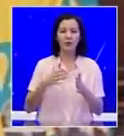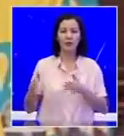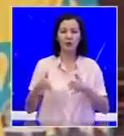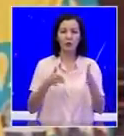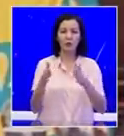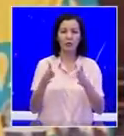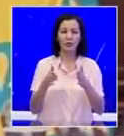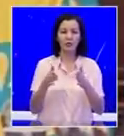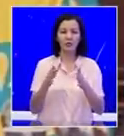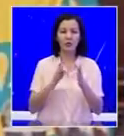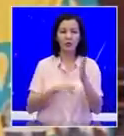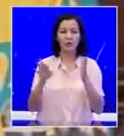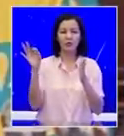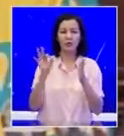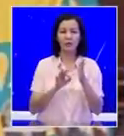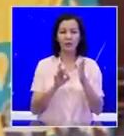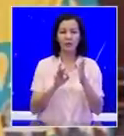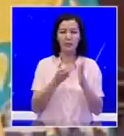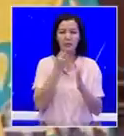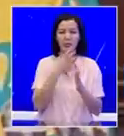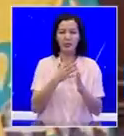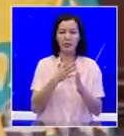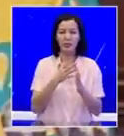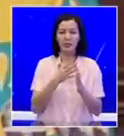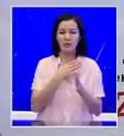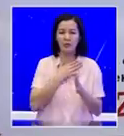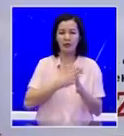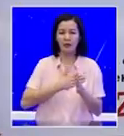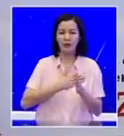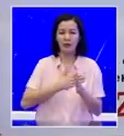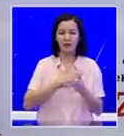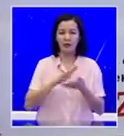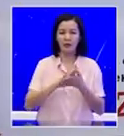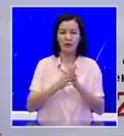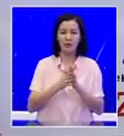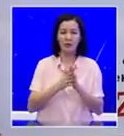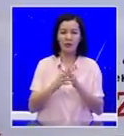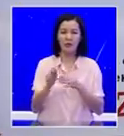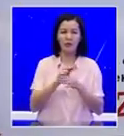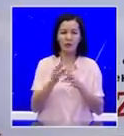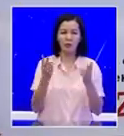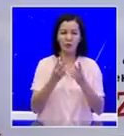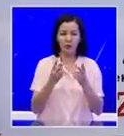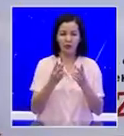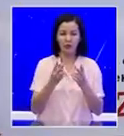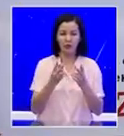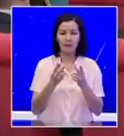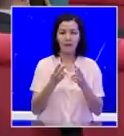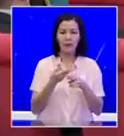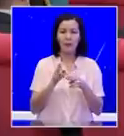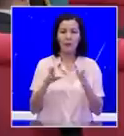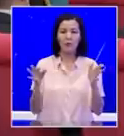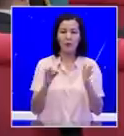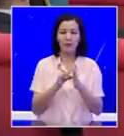жолдардың 90%-ын жақсы және қанағаттанарлық жағдайға жеткізуге мүмкіндік береді. Бұл